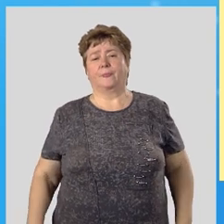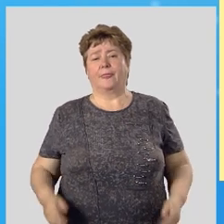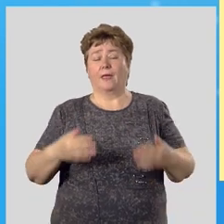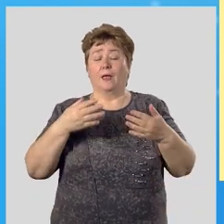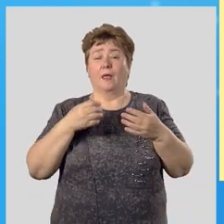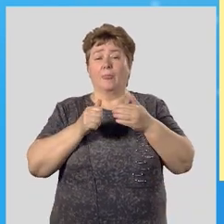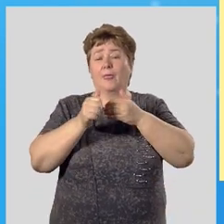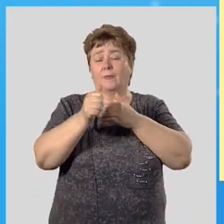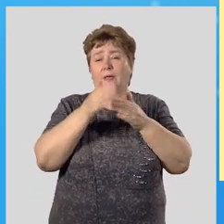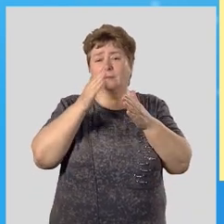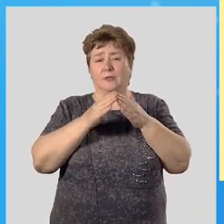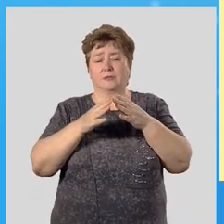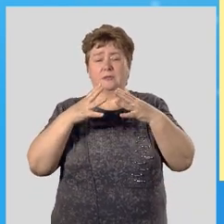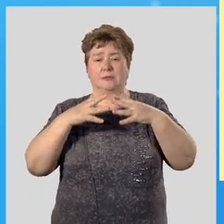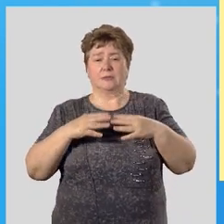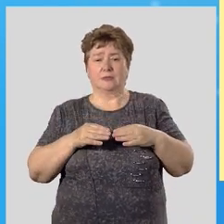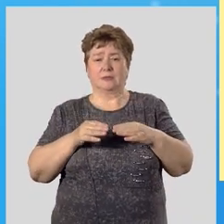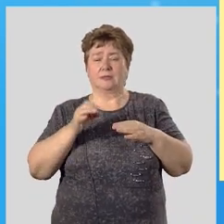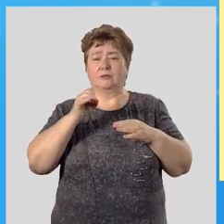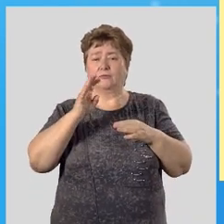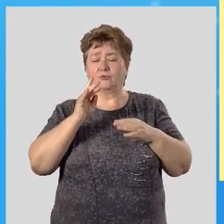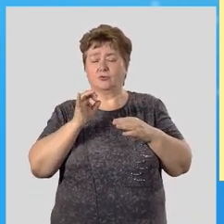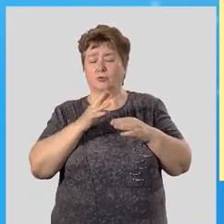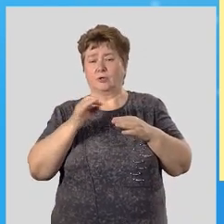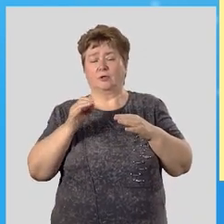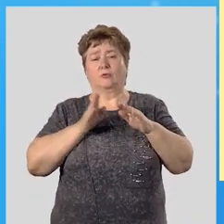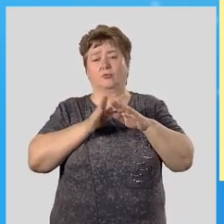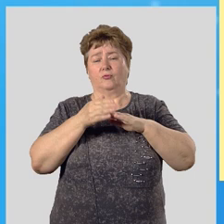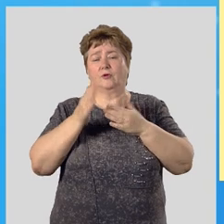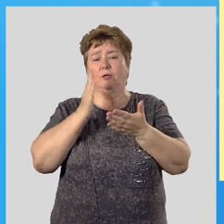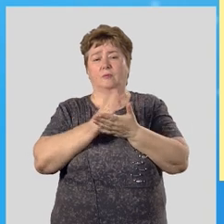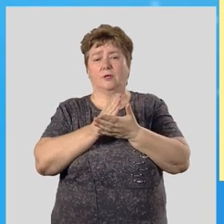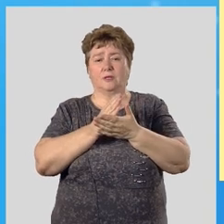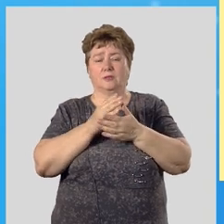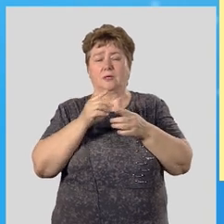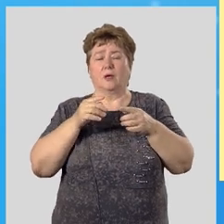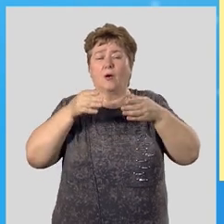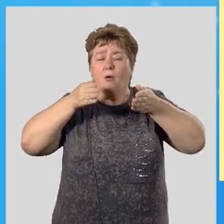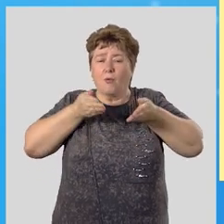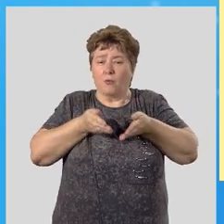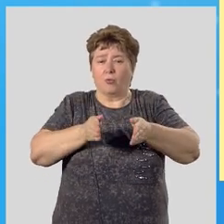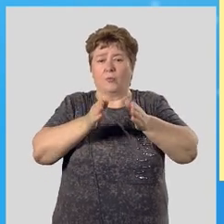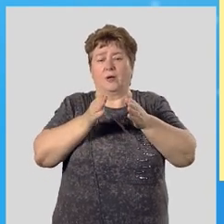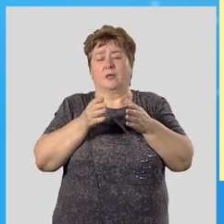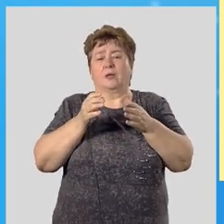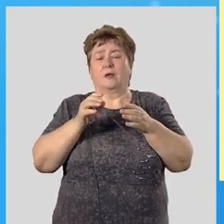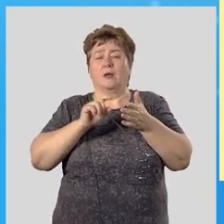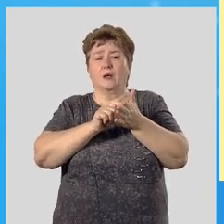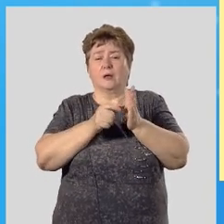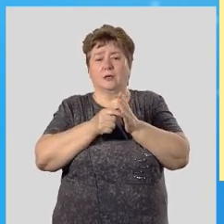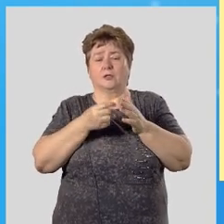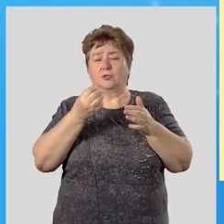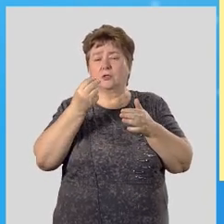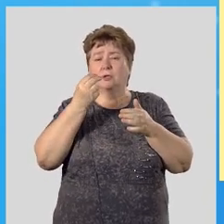На переднем конце тела у инфузории туфельки имеется углубление – клеточный